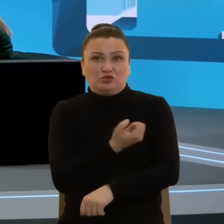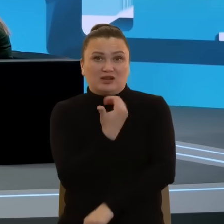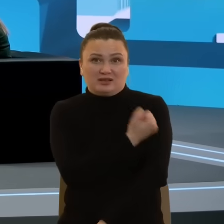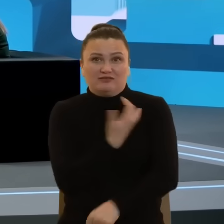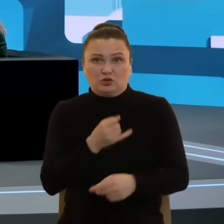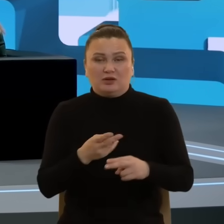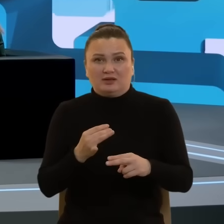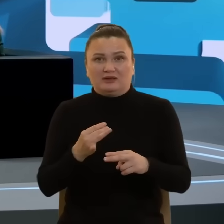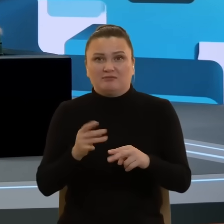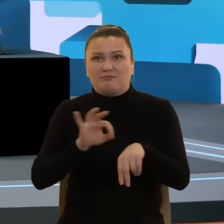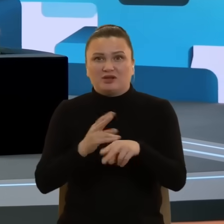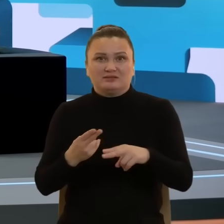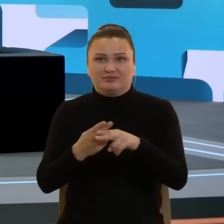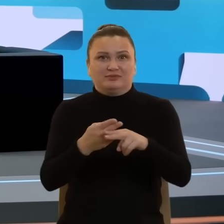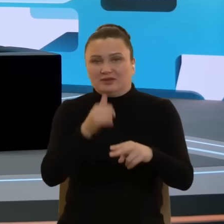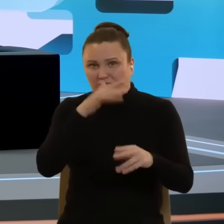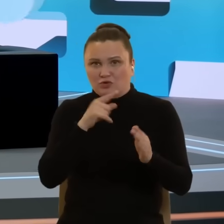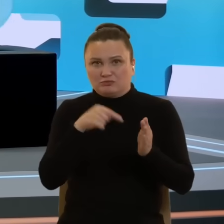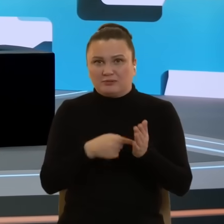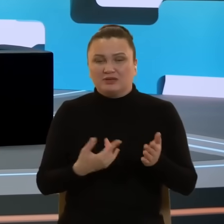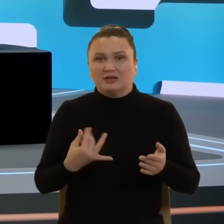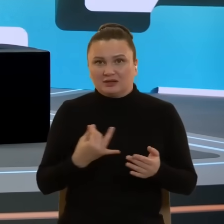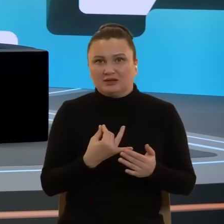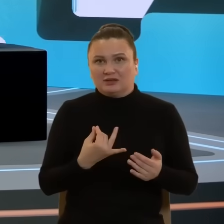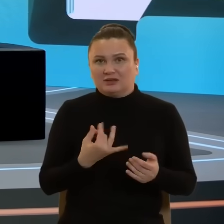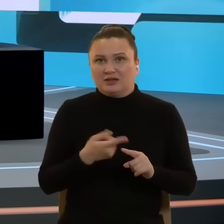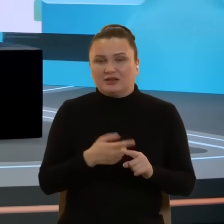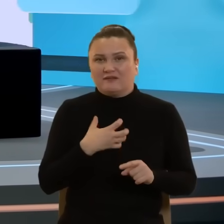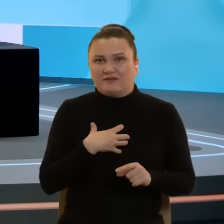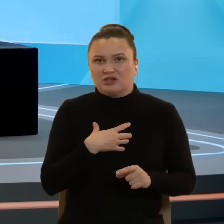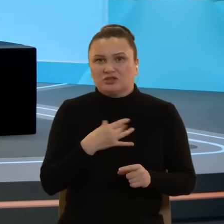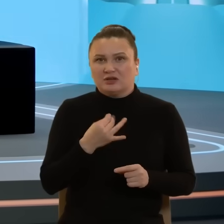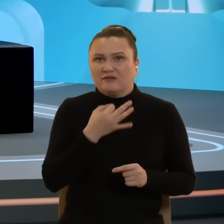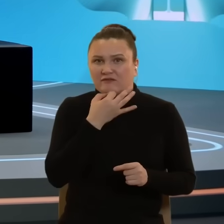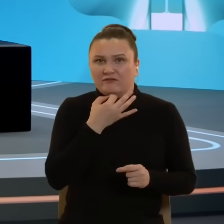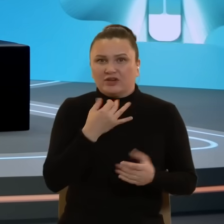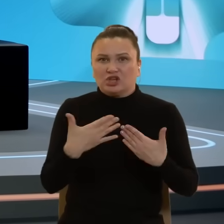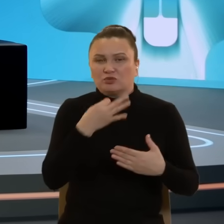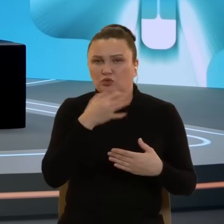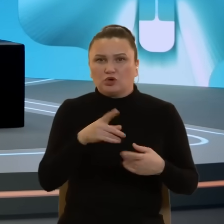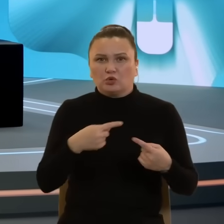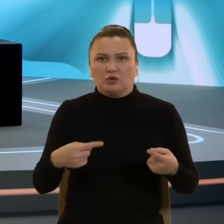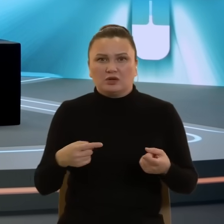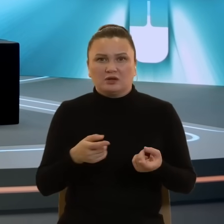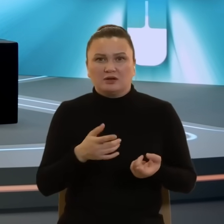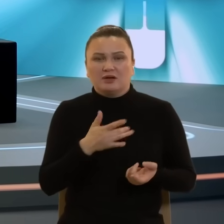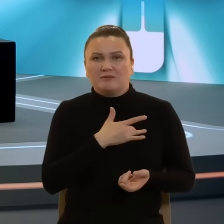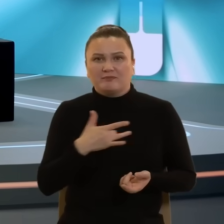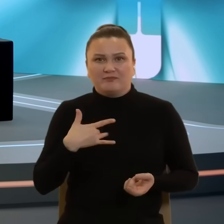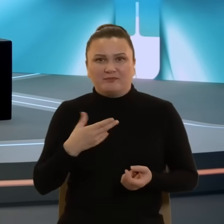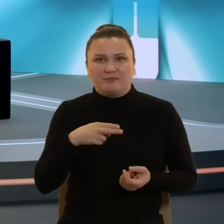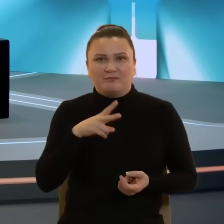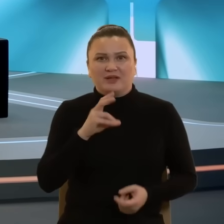антибиотики. И вакцины сейчас доступны не только в отношении вирусов, но и некоторых бактериальных возбудителей, в частности, той же пневмококковой